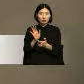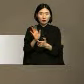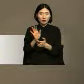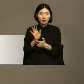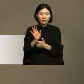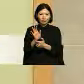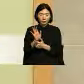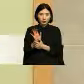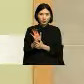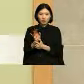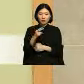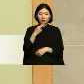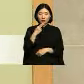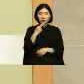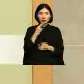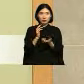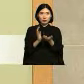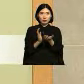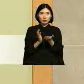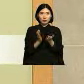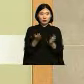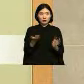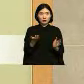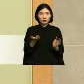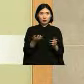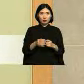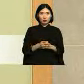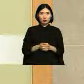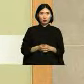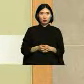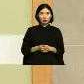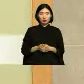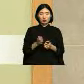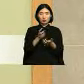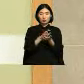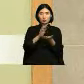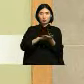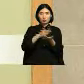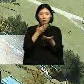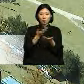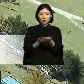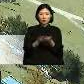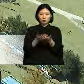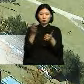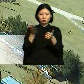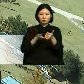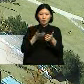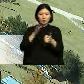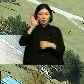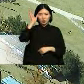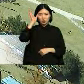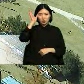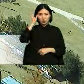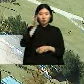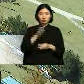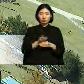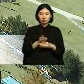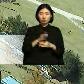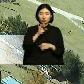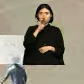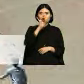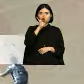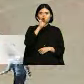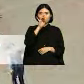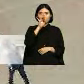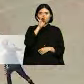문제점들에 대해서 공감하고 하셨습니다 이후에 그런 법복 입법 보안을 부탁드려 있고 기대하고 있습니다 그리고 중앙